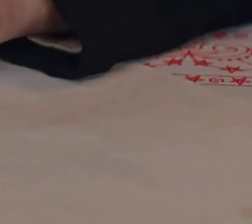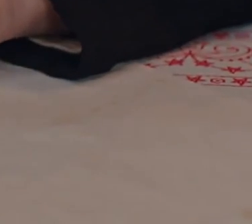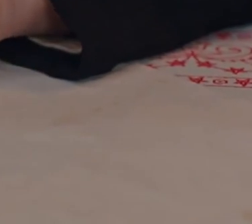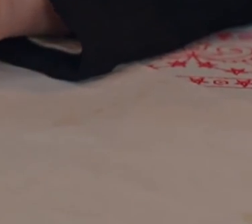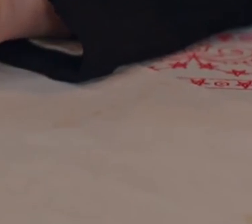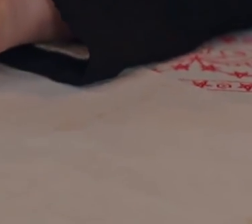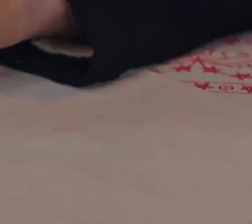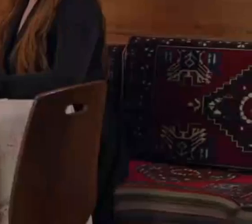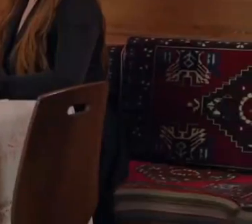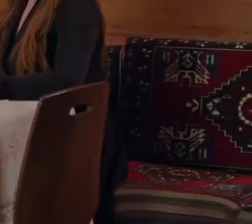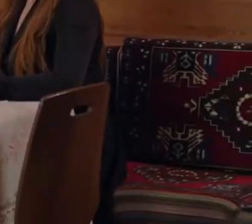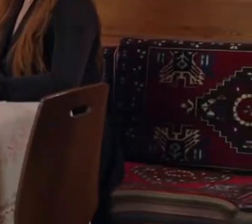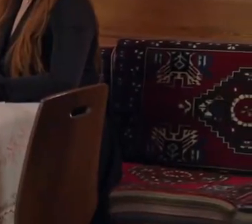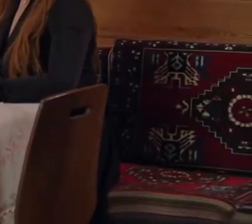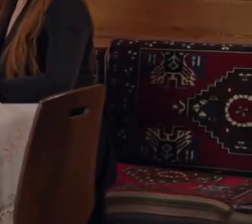alyansıyla kahvesini yudumladı.